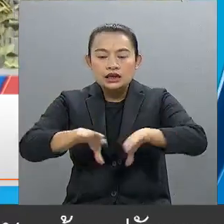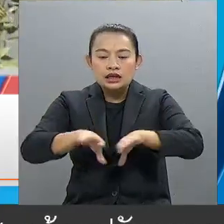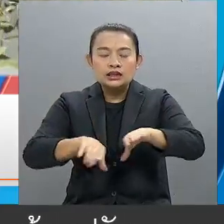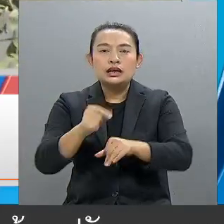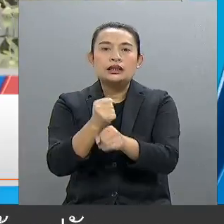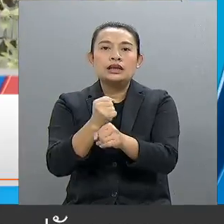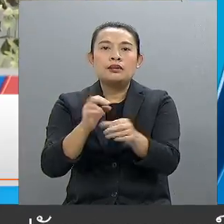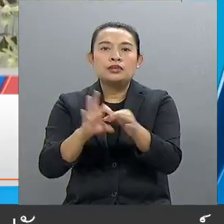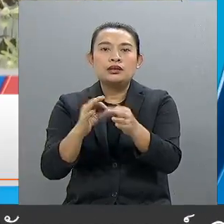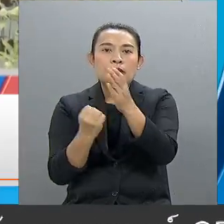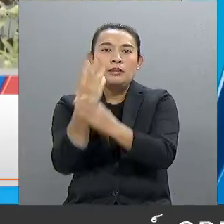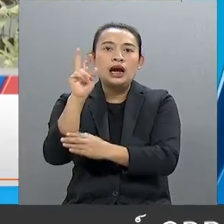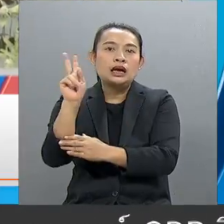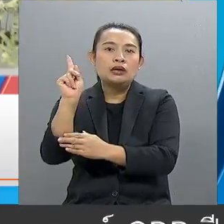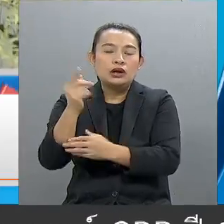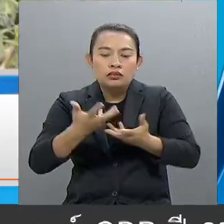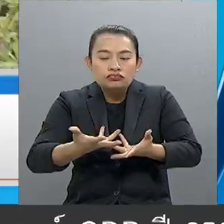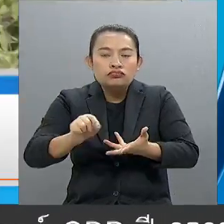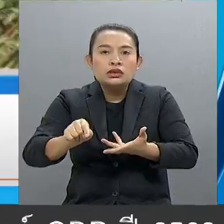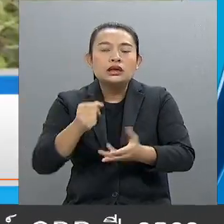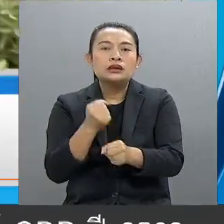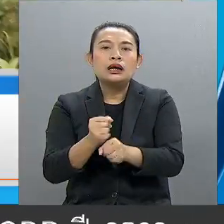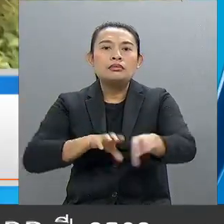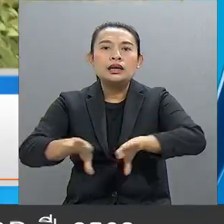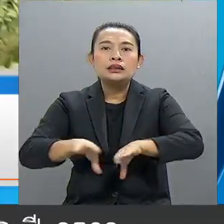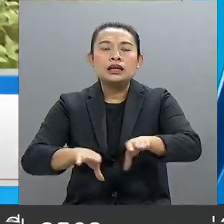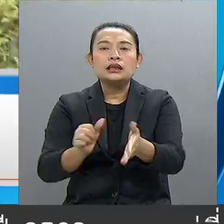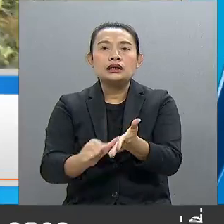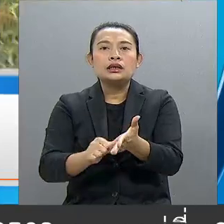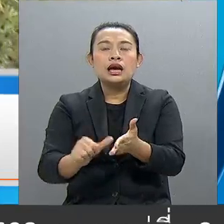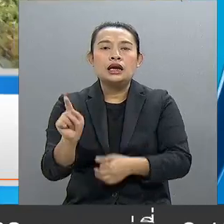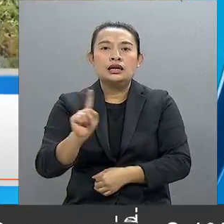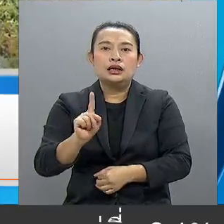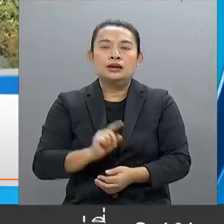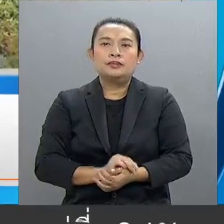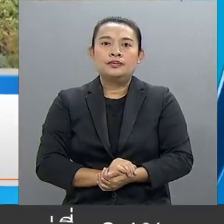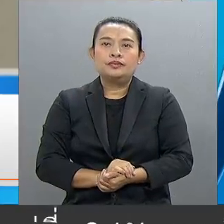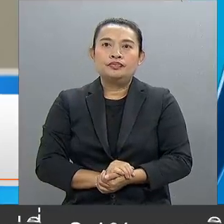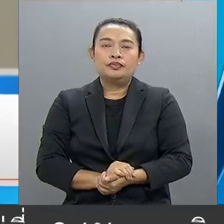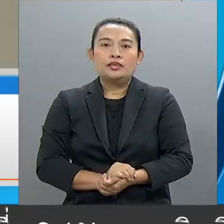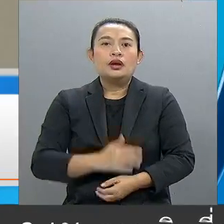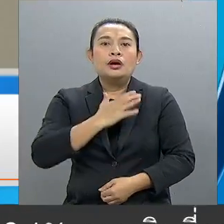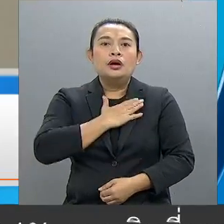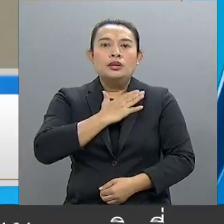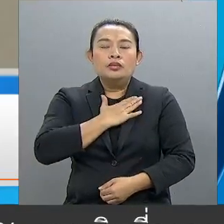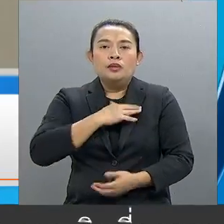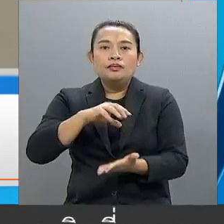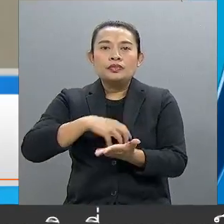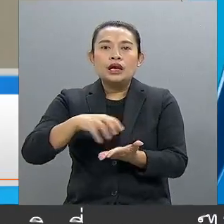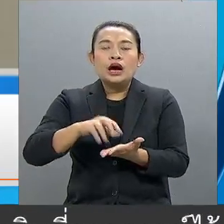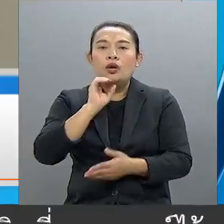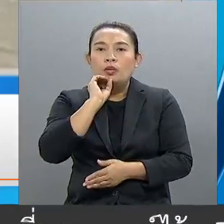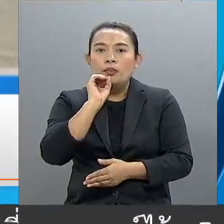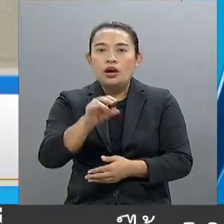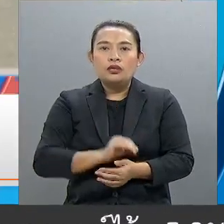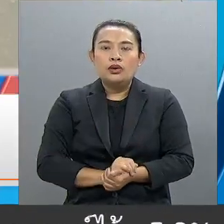การกันอย่างไรดีเอาผักตบชวาก่อน ผมเรียนอย่างนี้นะครับว่าเนื่องจากว่าเดิมเนี่ยเร